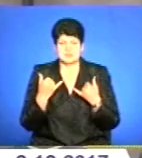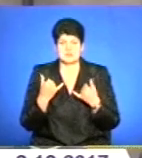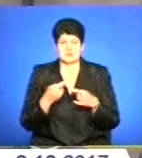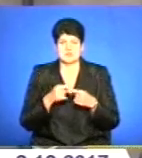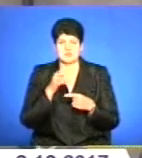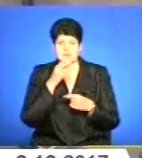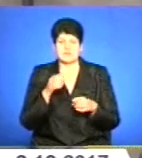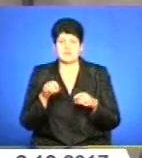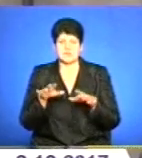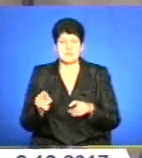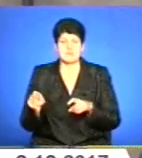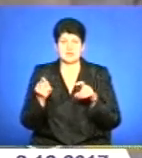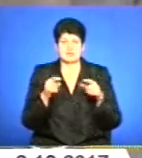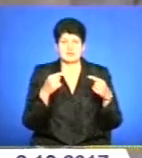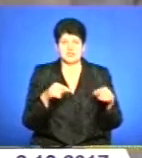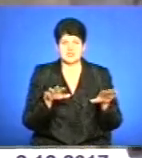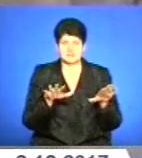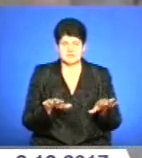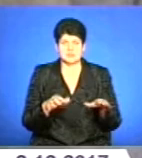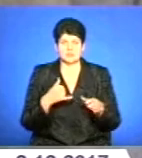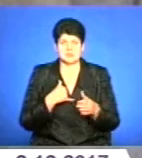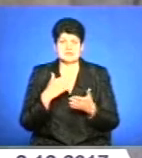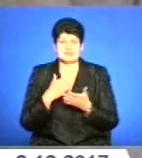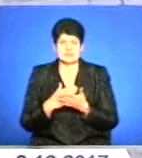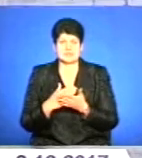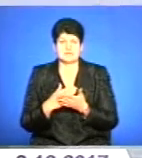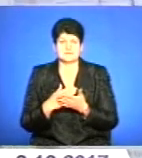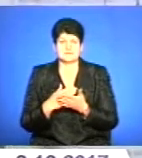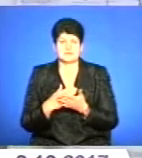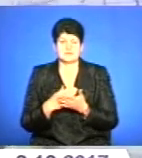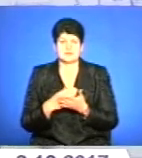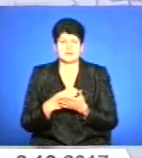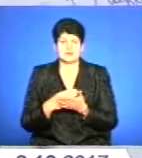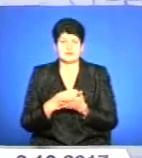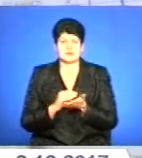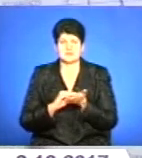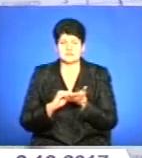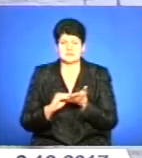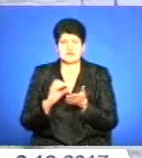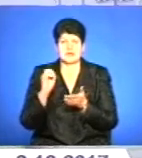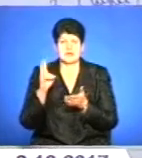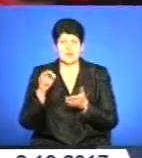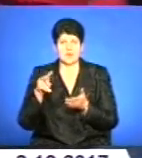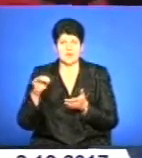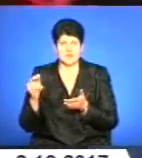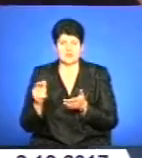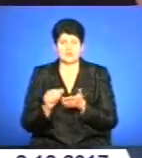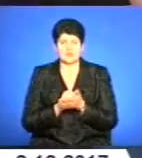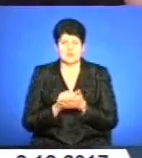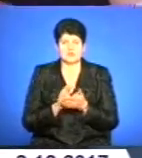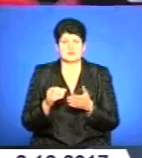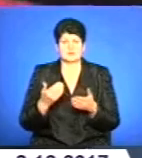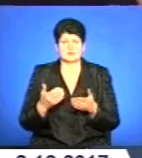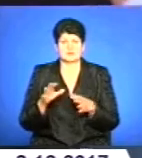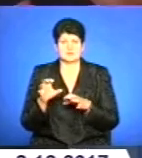Ми вирішили переїхати в друге місце. Є в нас заключення від екологів, що ми їм предоставили всі документи, що животне де